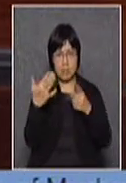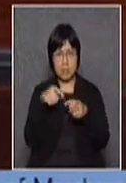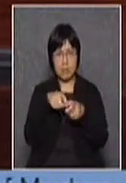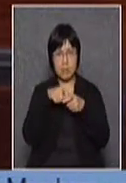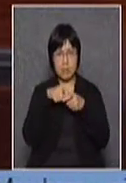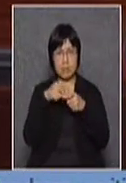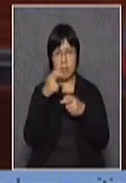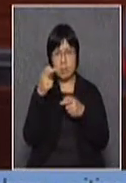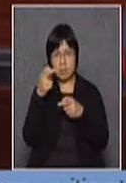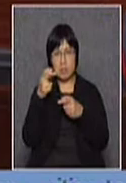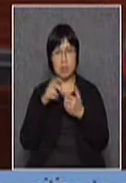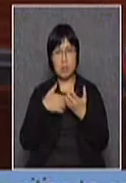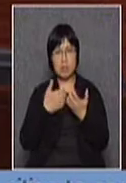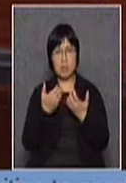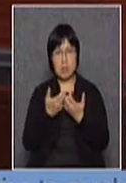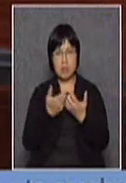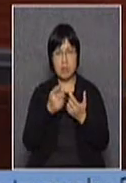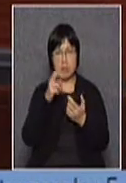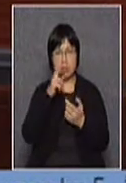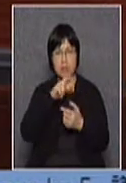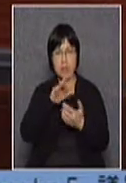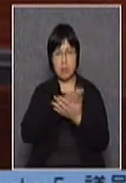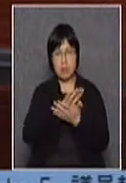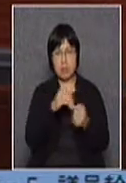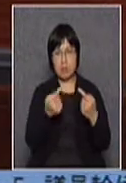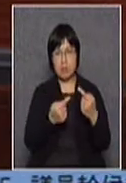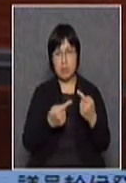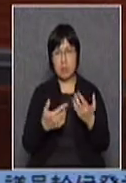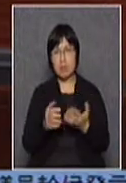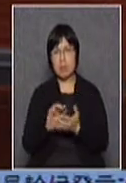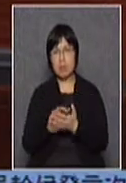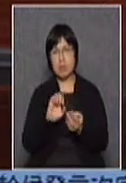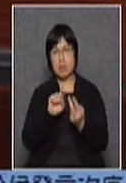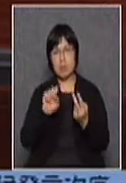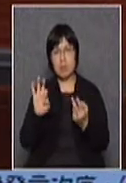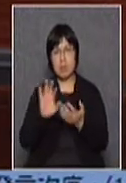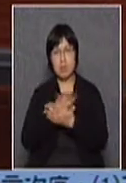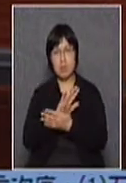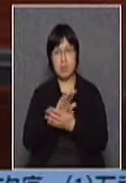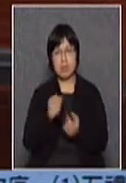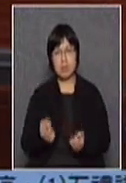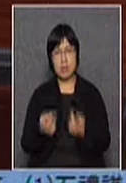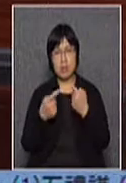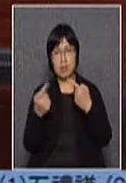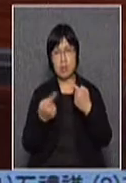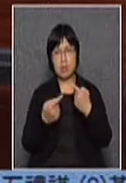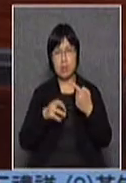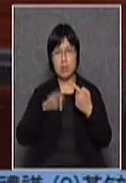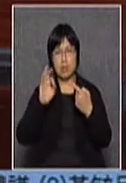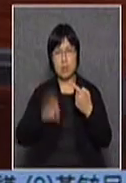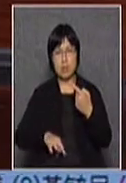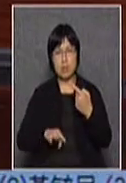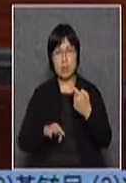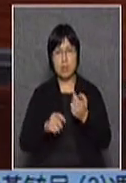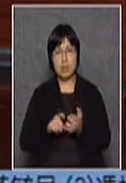位數呢，在2000年的時候只有10,000元，而去到這個2013年的時候呢，是上升到13,000元，那個升